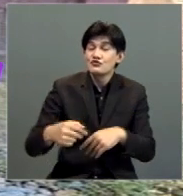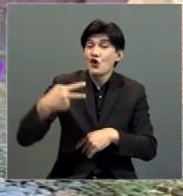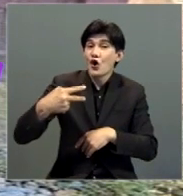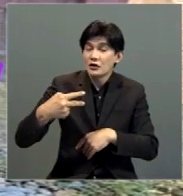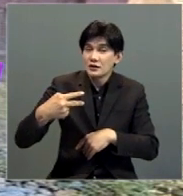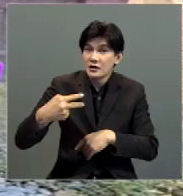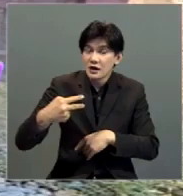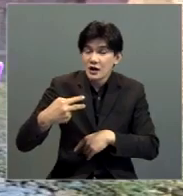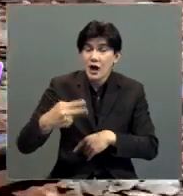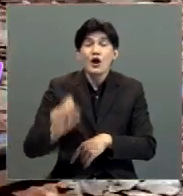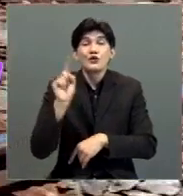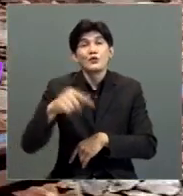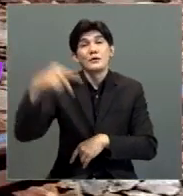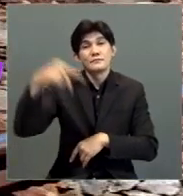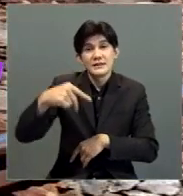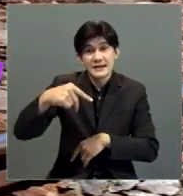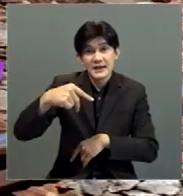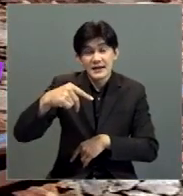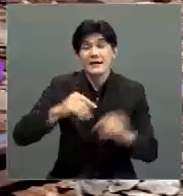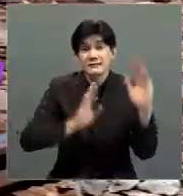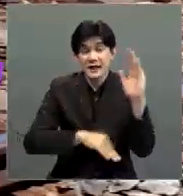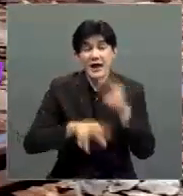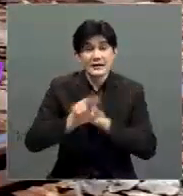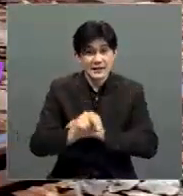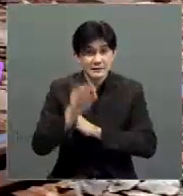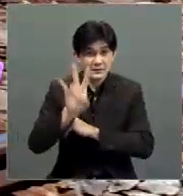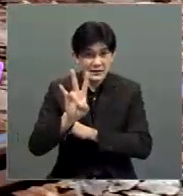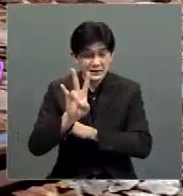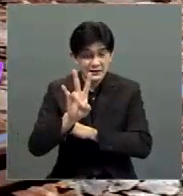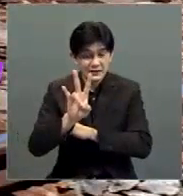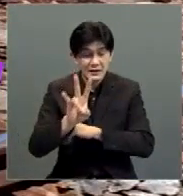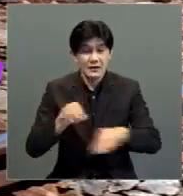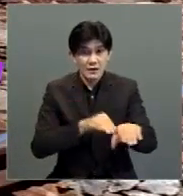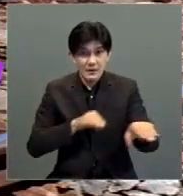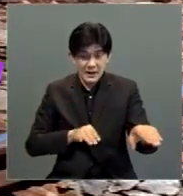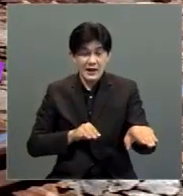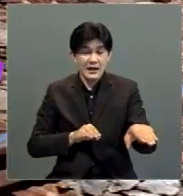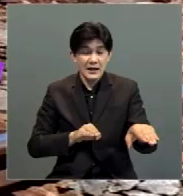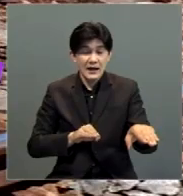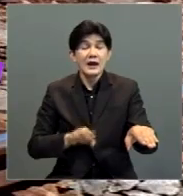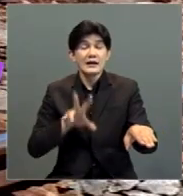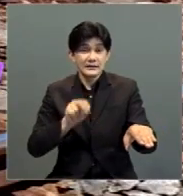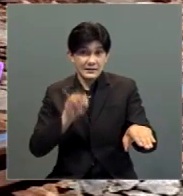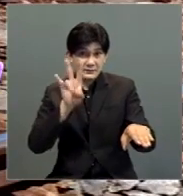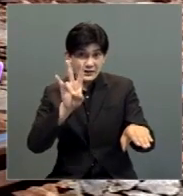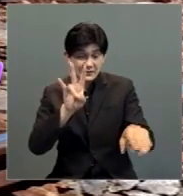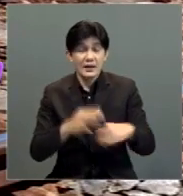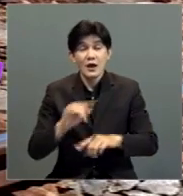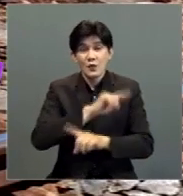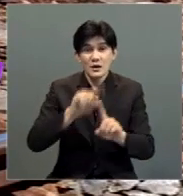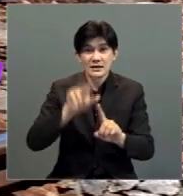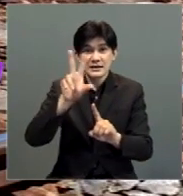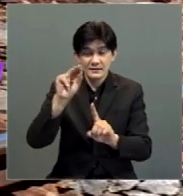บทที่ 2ขบวนด่วนพิเศษทักษิณที่ 37ขบวนด่วนพิเศษทักษิณที่ 37